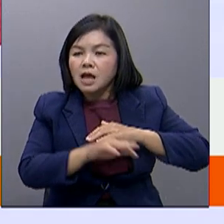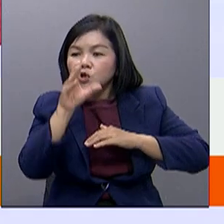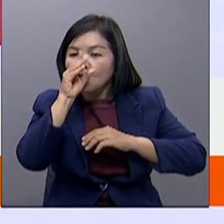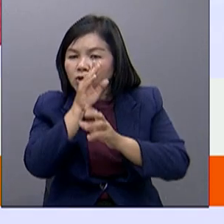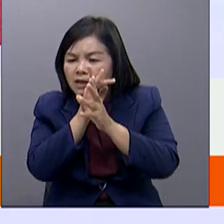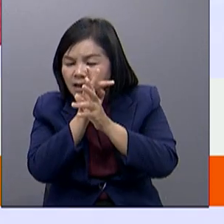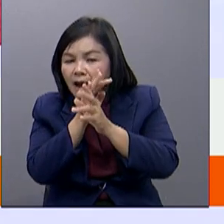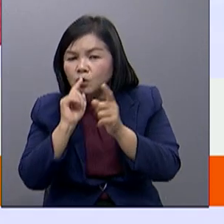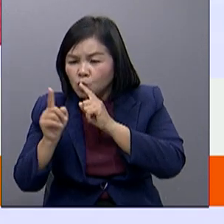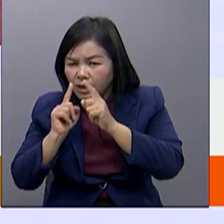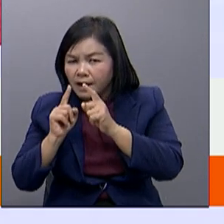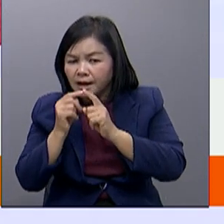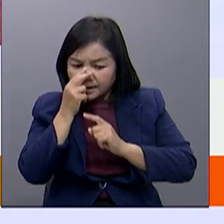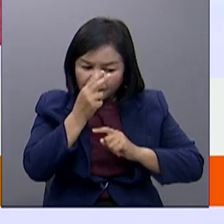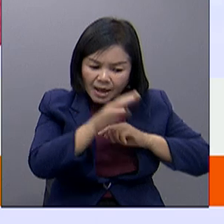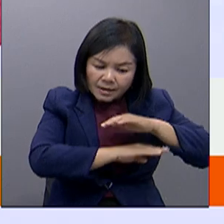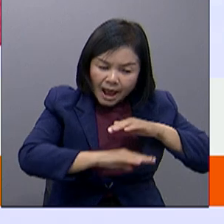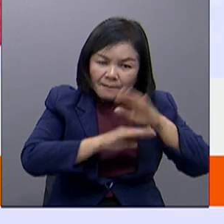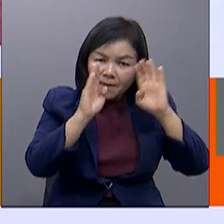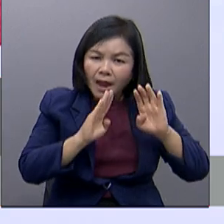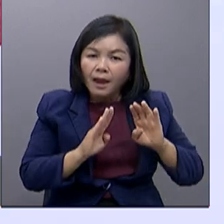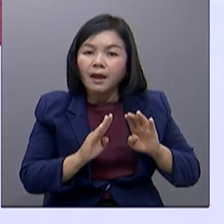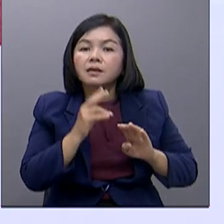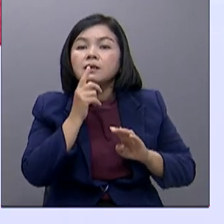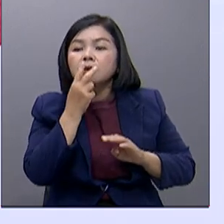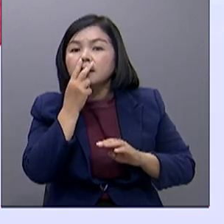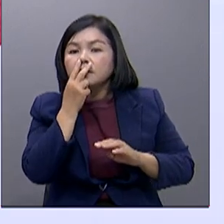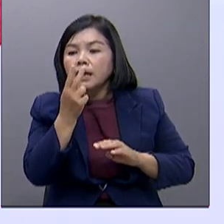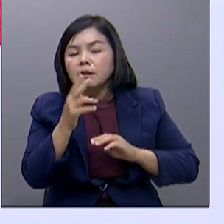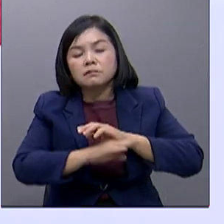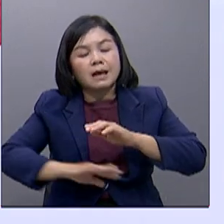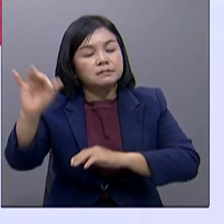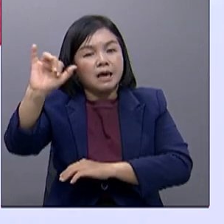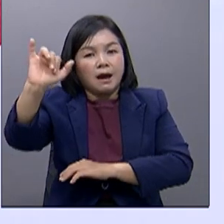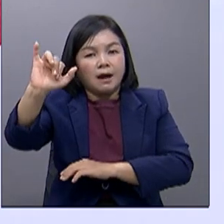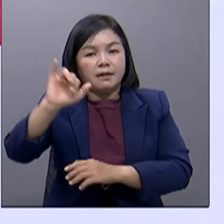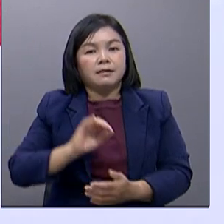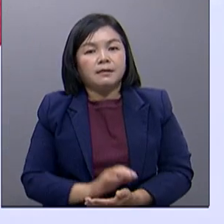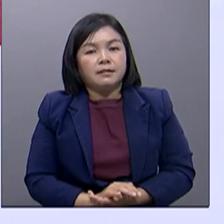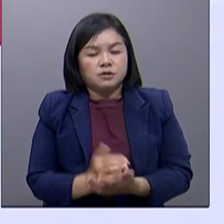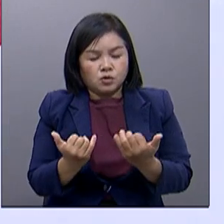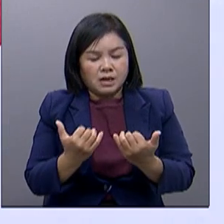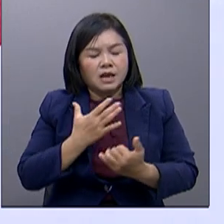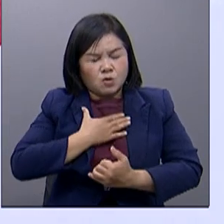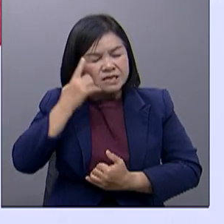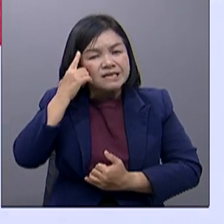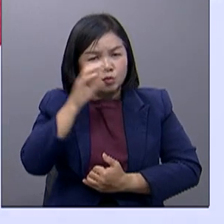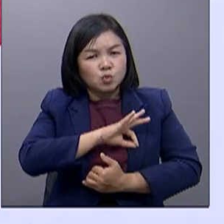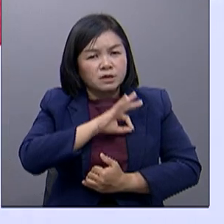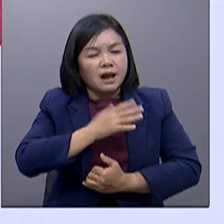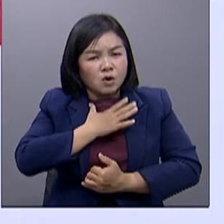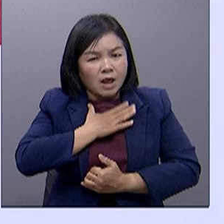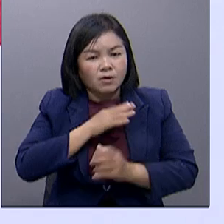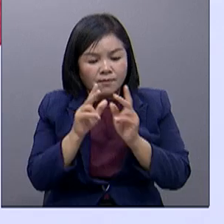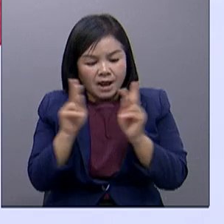เคุยกันน่ะนะว่ามีการุการรายกันเนี่ยยังไม่ไม่มีหลักฐานนี้นะครับก็คิดว่าเ่อก